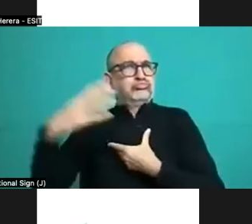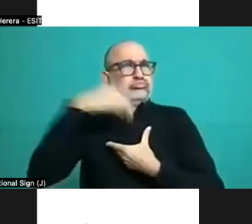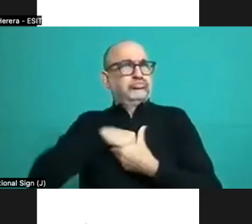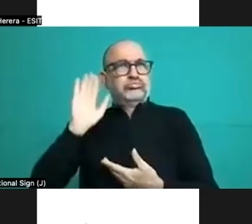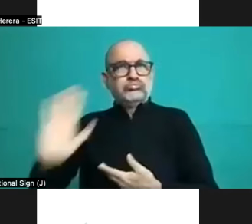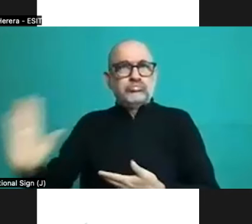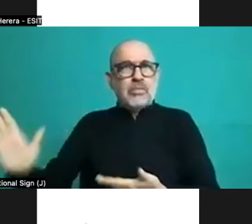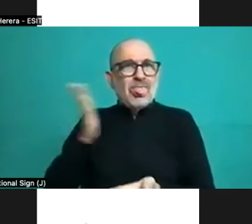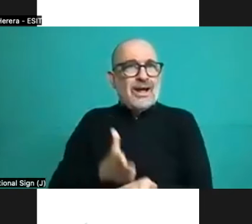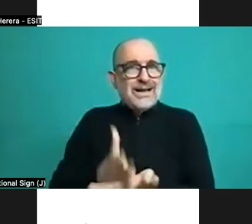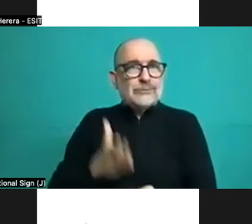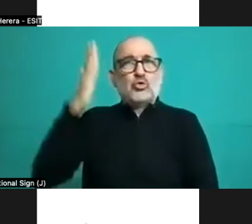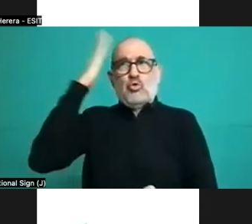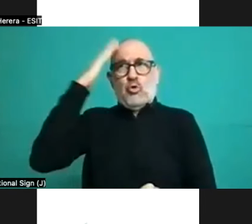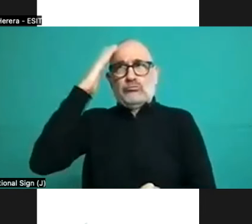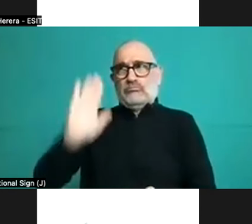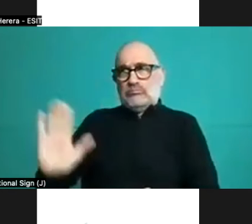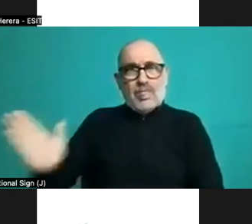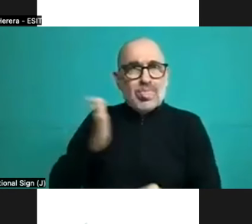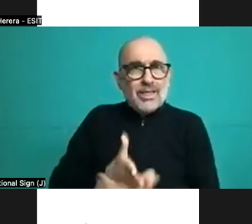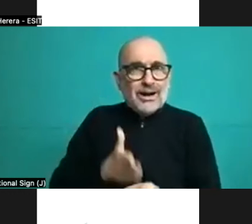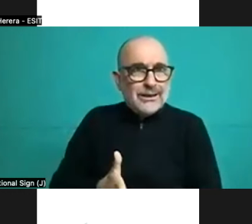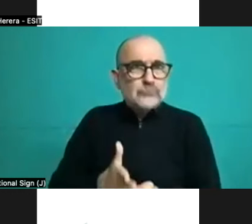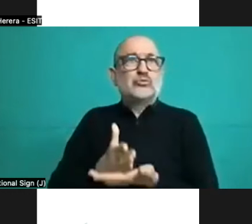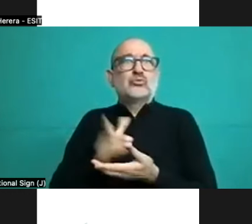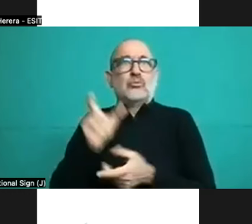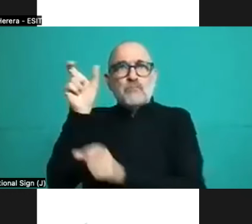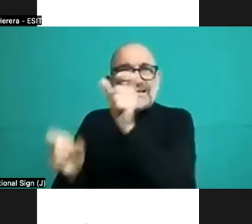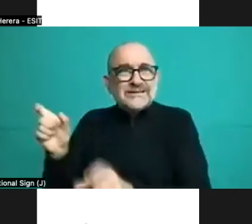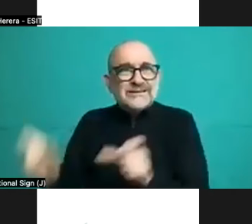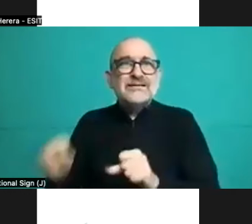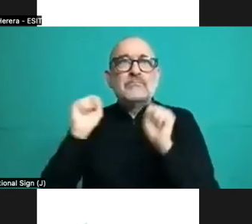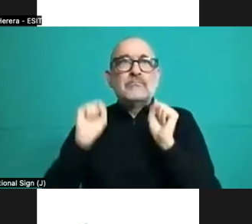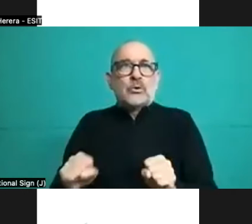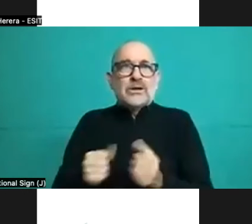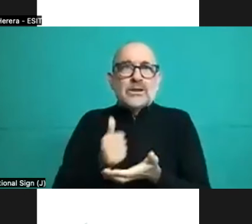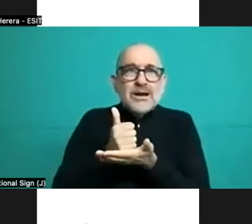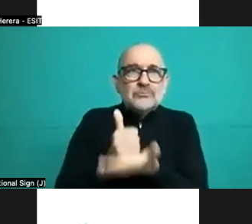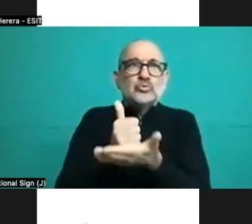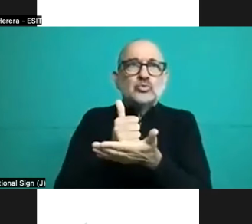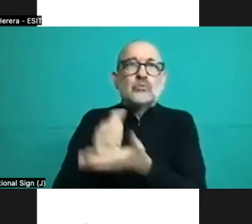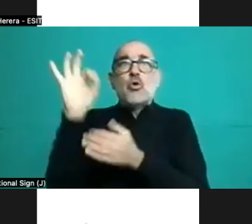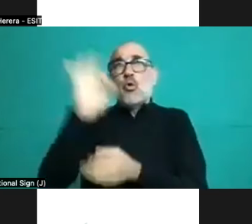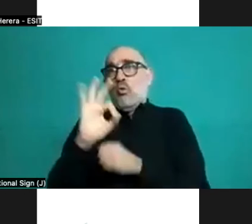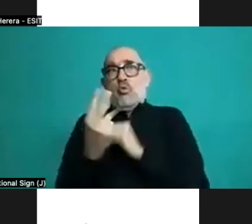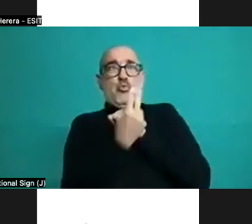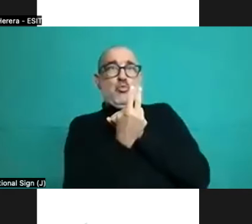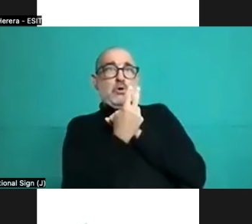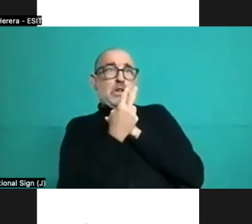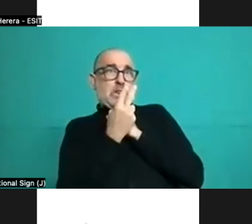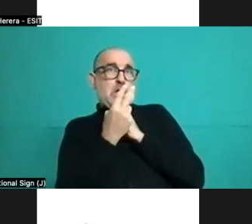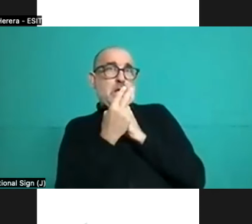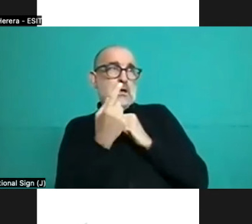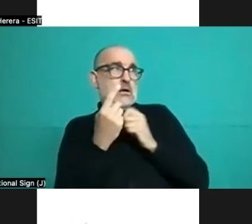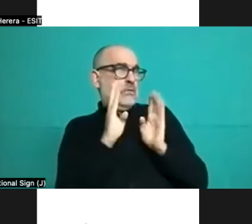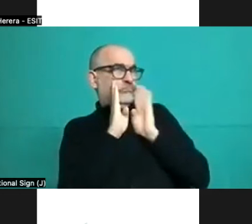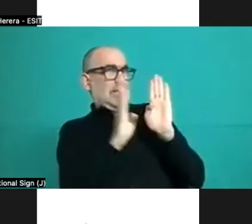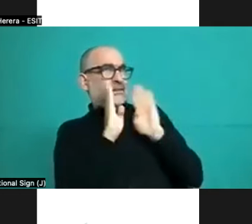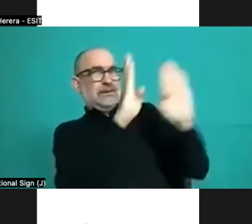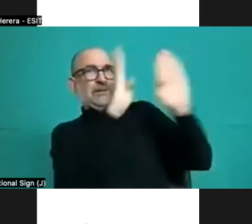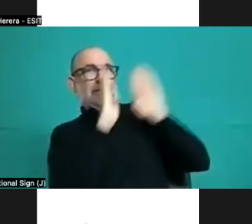nous aider à justement assurer la qualité de la prise en charge. Point de vue du ministère